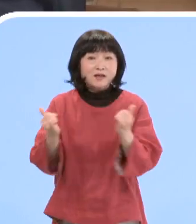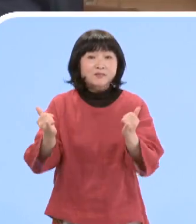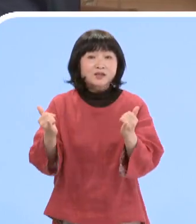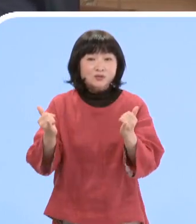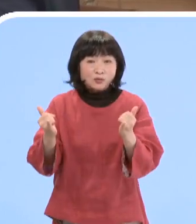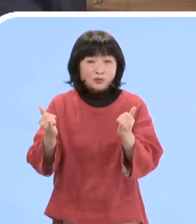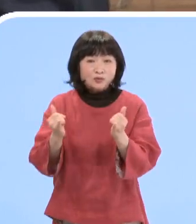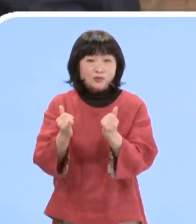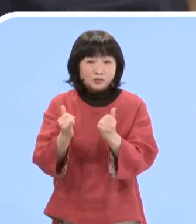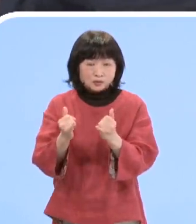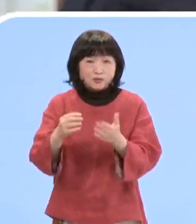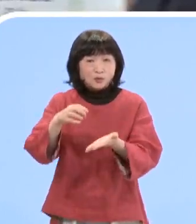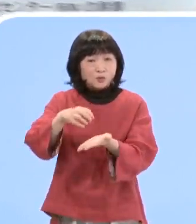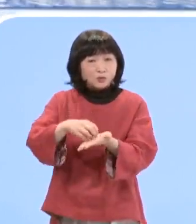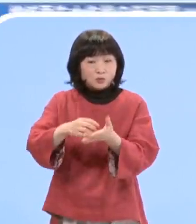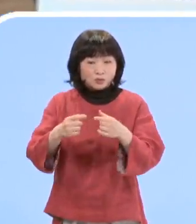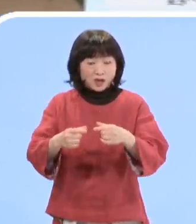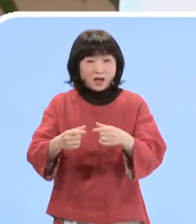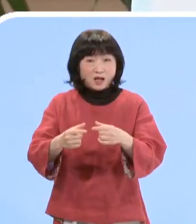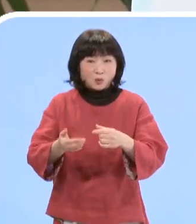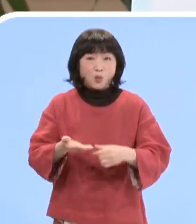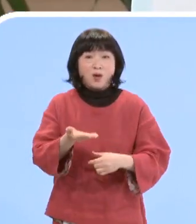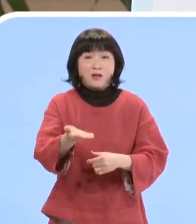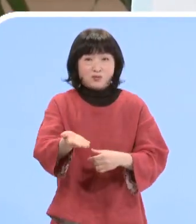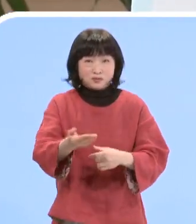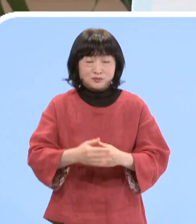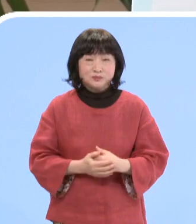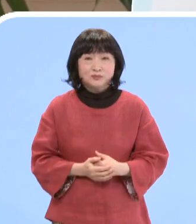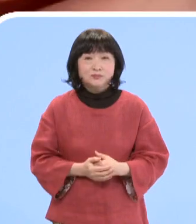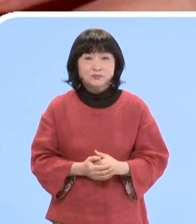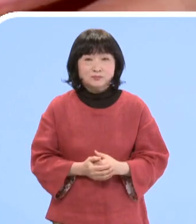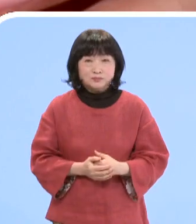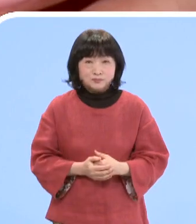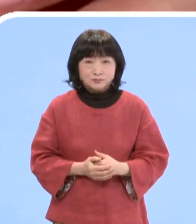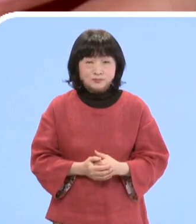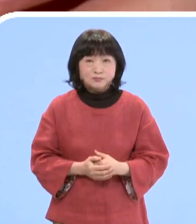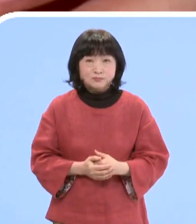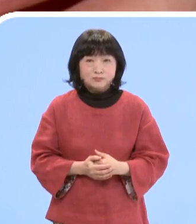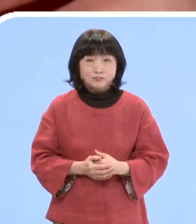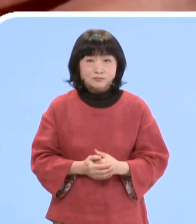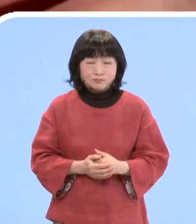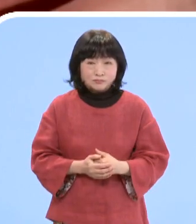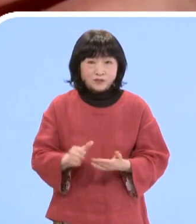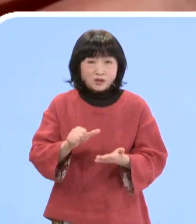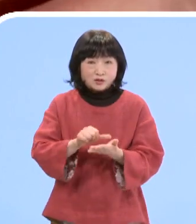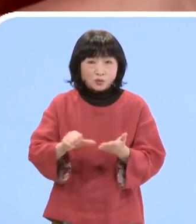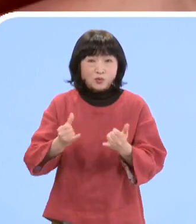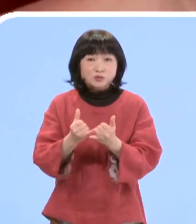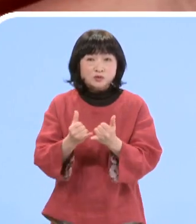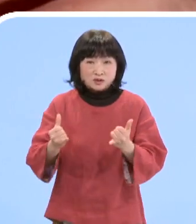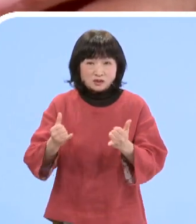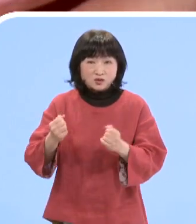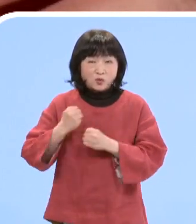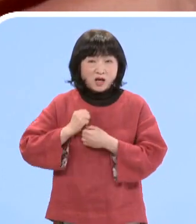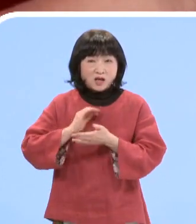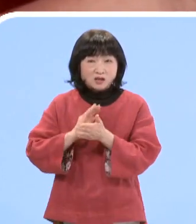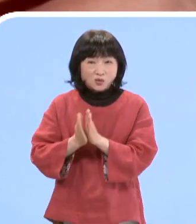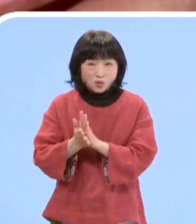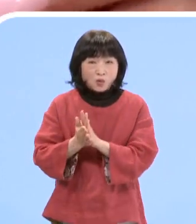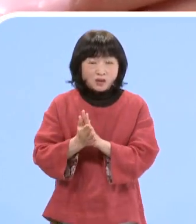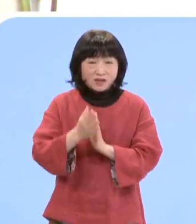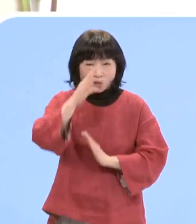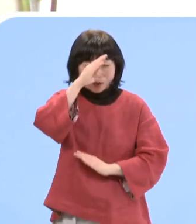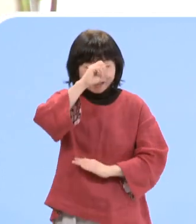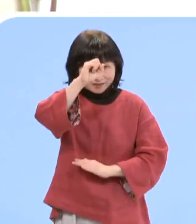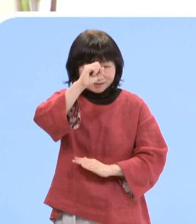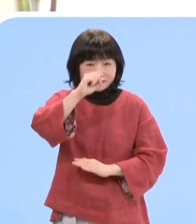民証を発行します。 かわいらしいカードですね。で この登録していただいた方々は、まあ、いわば兵庫大使になっていただいて、はい、兵